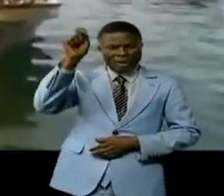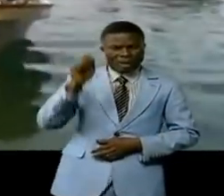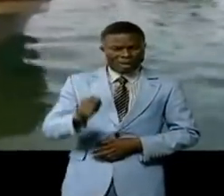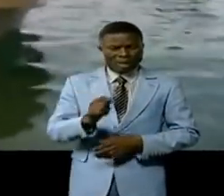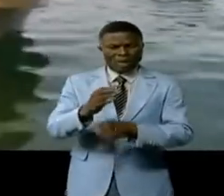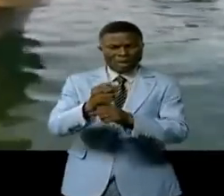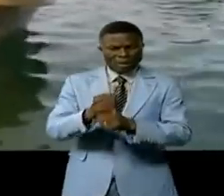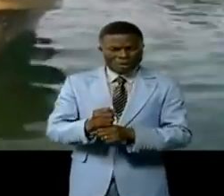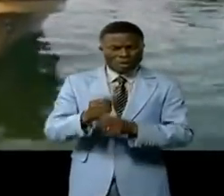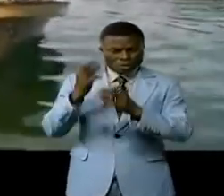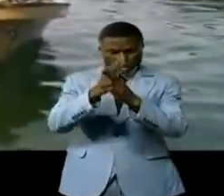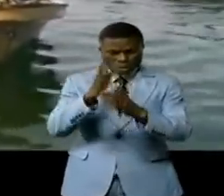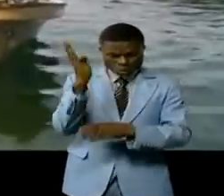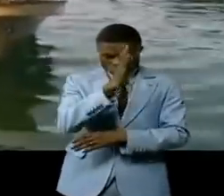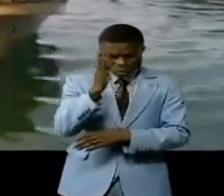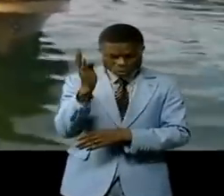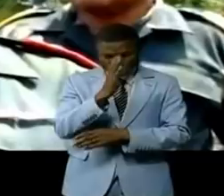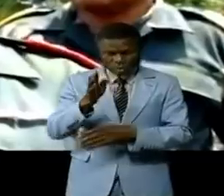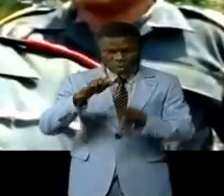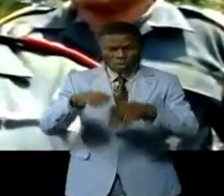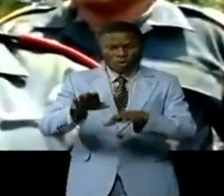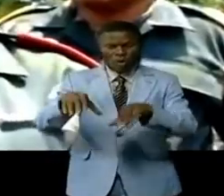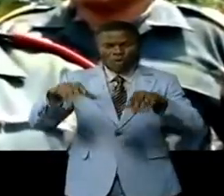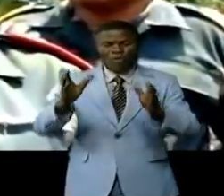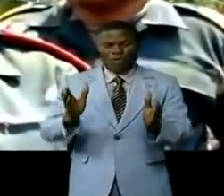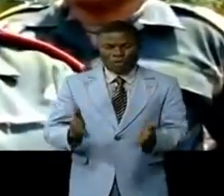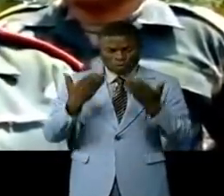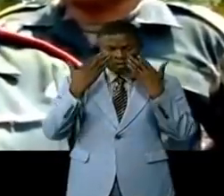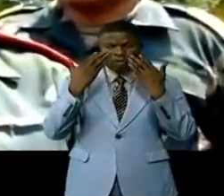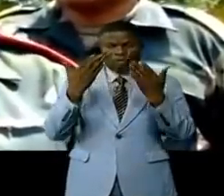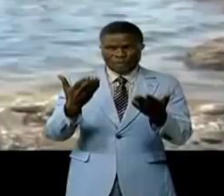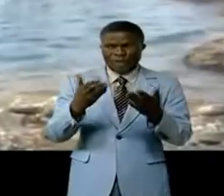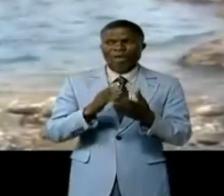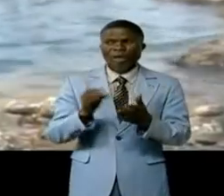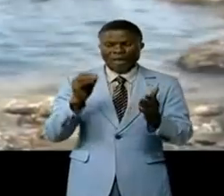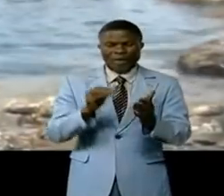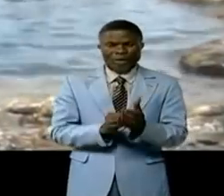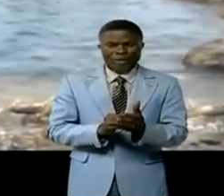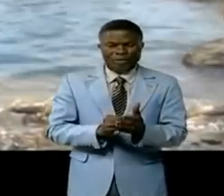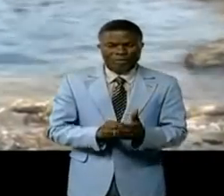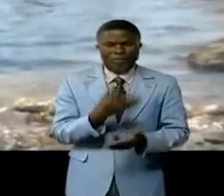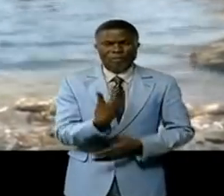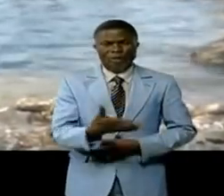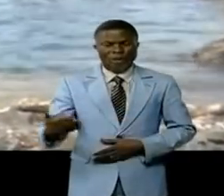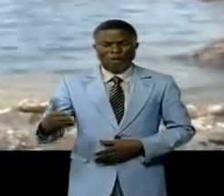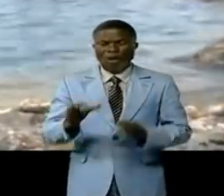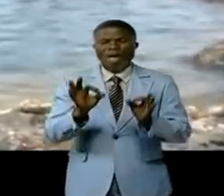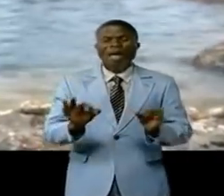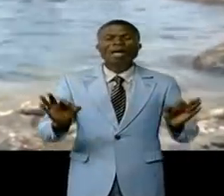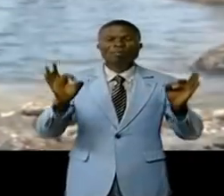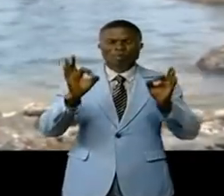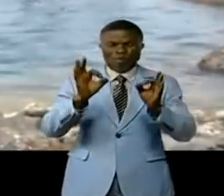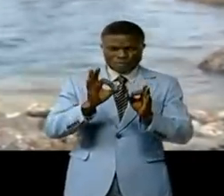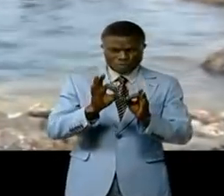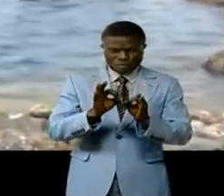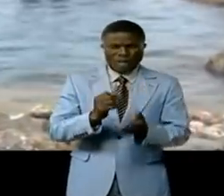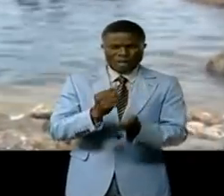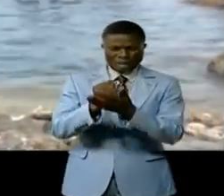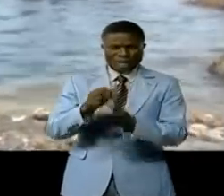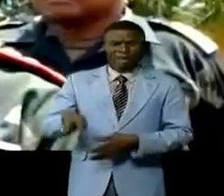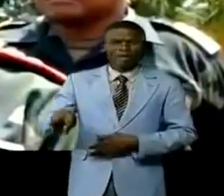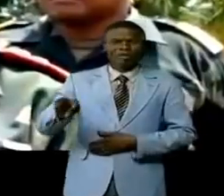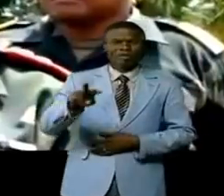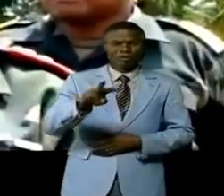de patrouille sur les eaux congolaises. Voilà encore une fois l'équipement nécessaire qui va vous servir